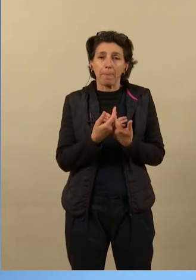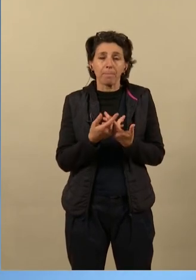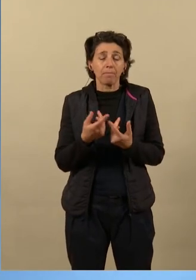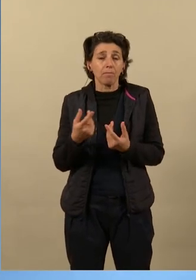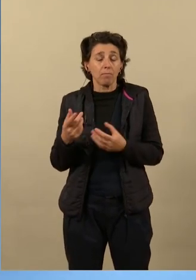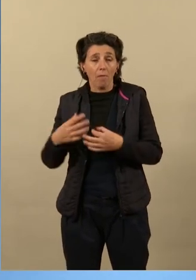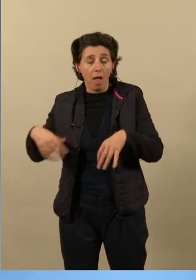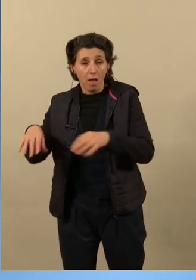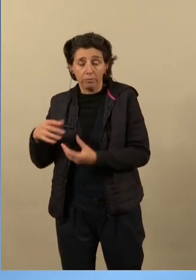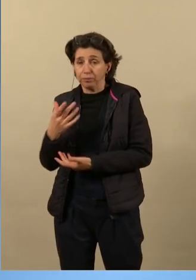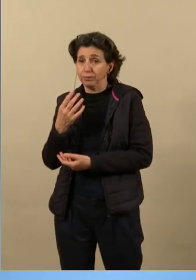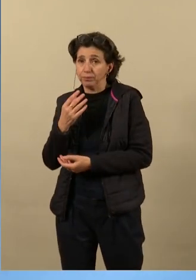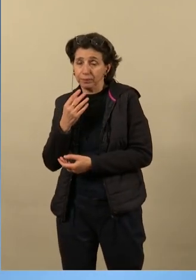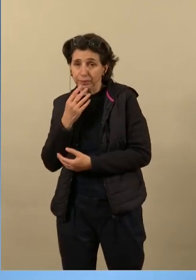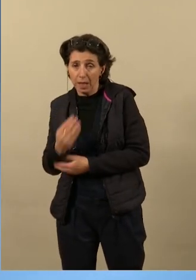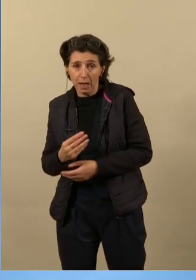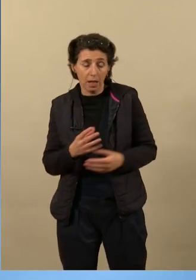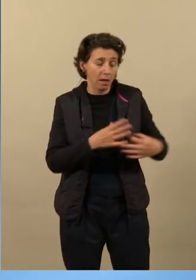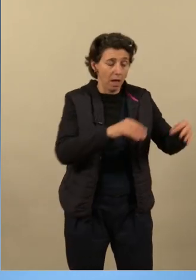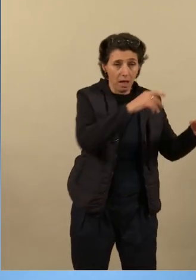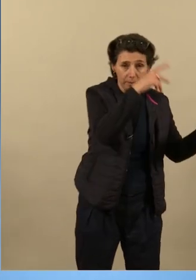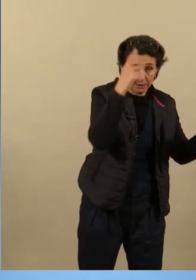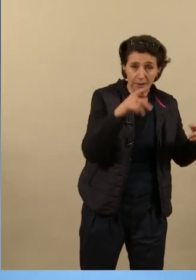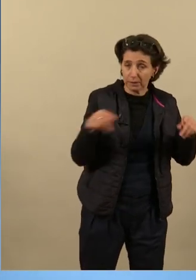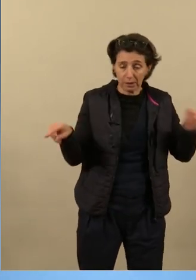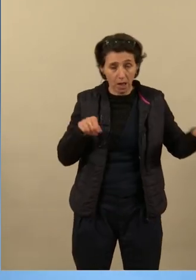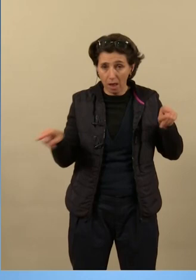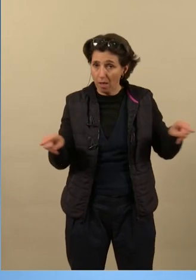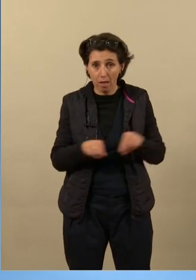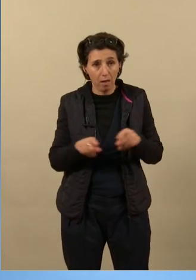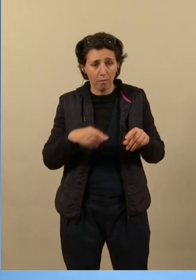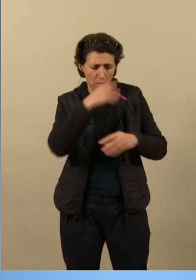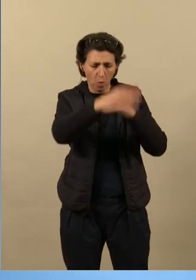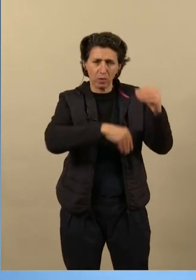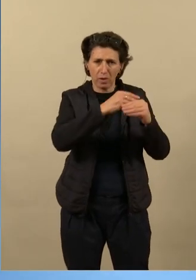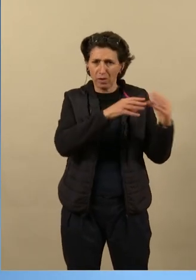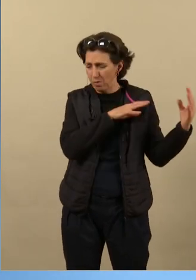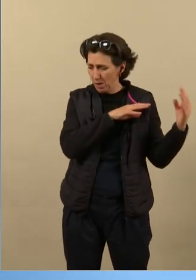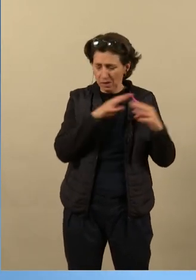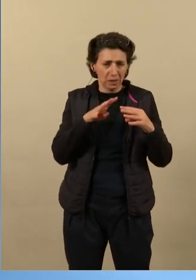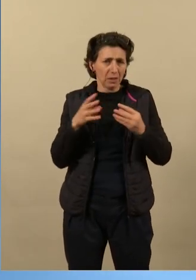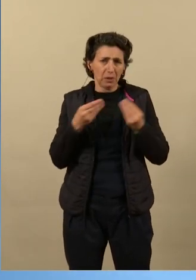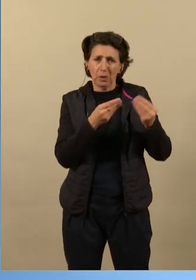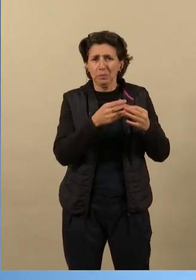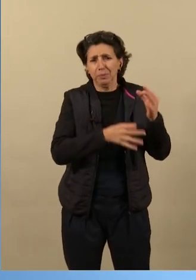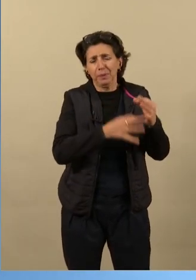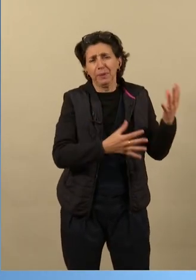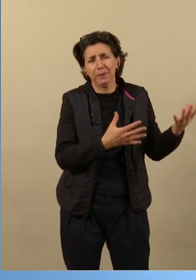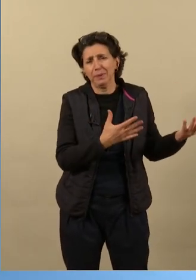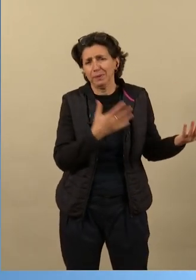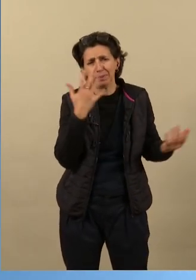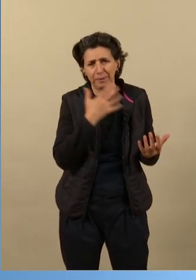pour les Palestiniens et plus globalement pour le monde la proposition qui est faite là